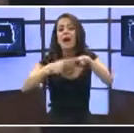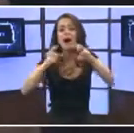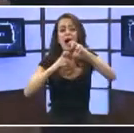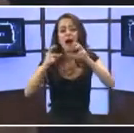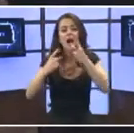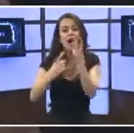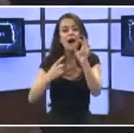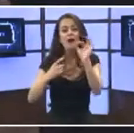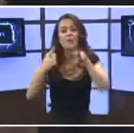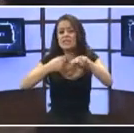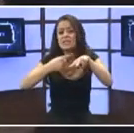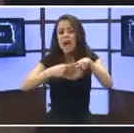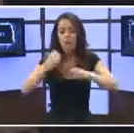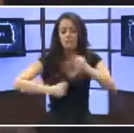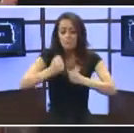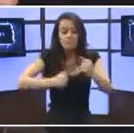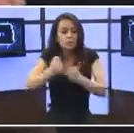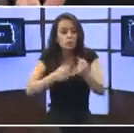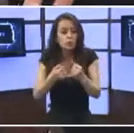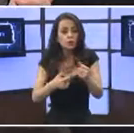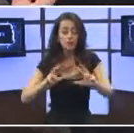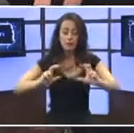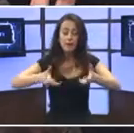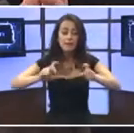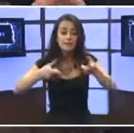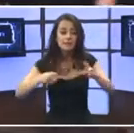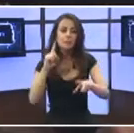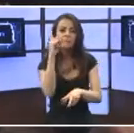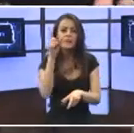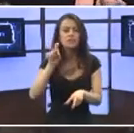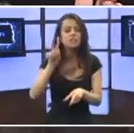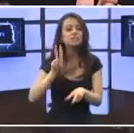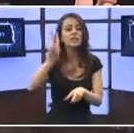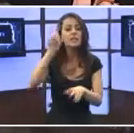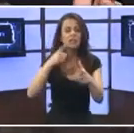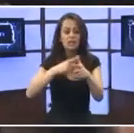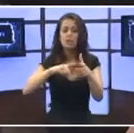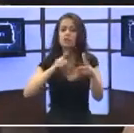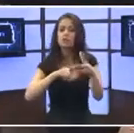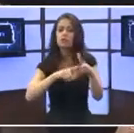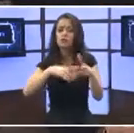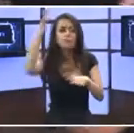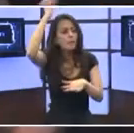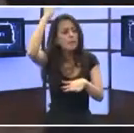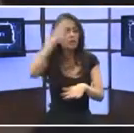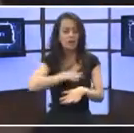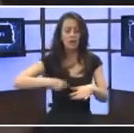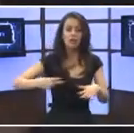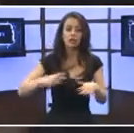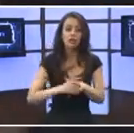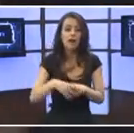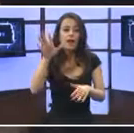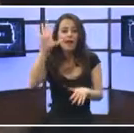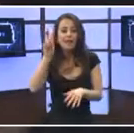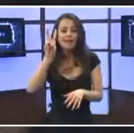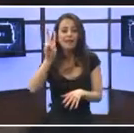42 kilometre tekerlekli sandalyeyle Avrasya birincisi, ikincisi, üçüncüsü Bağcılar. Bağcılar. Yıllardır. İşte bu çok 52 büyük bir yıldır,